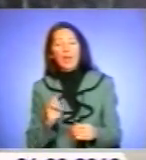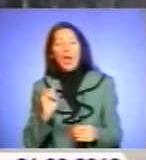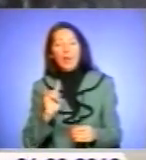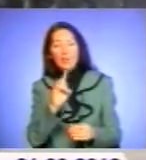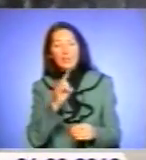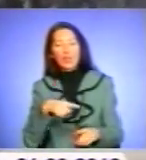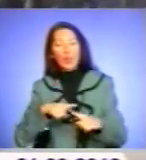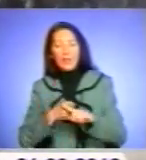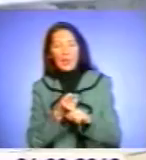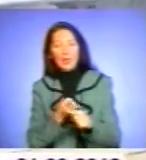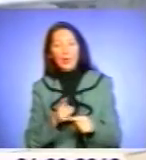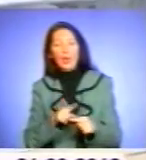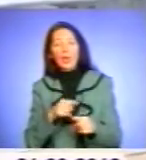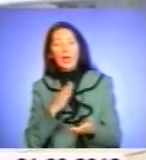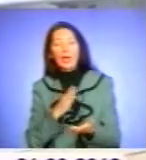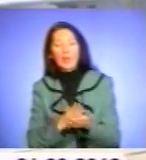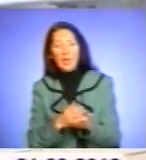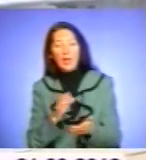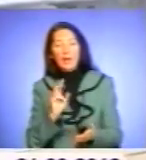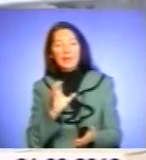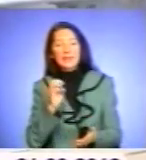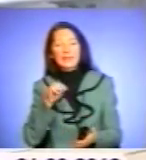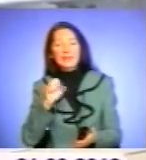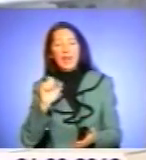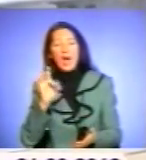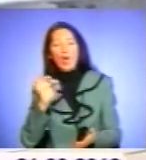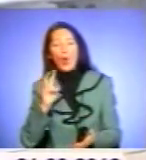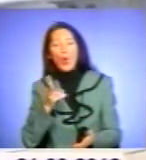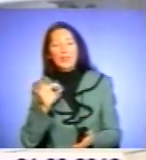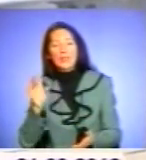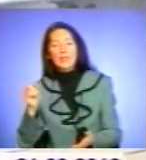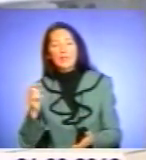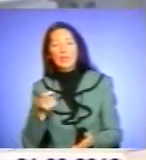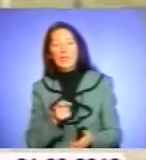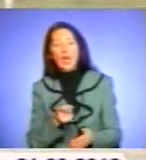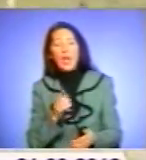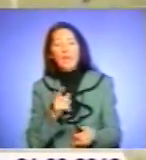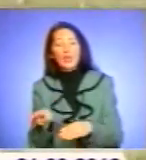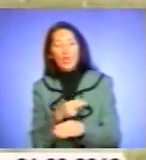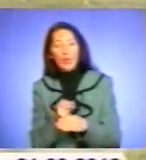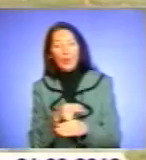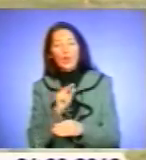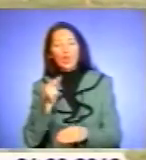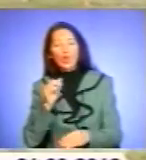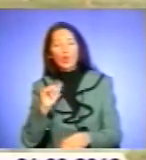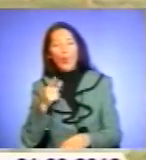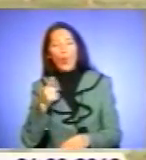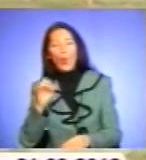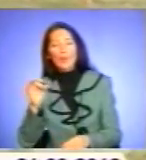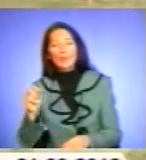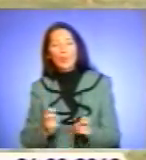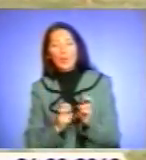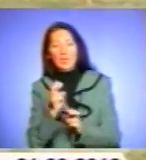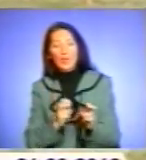техніку, яка дісталась староконстантинівським льотчикам, відремонтували на Чугуївському ремонтному авіазаводі. Очільник вітчизняного оборонного відомства